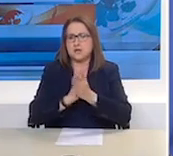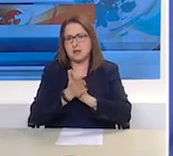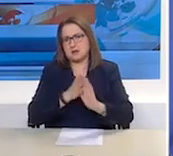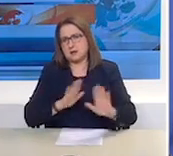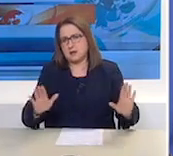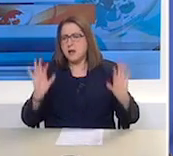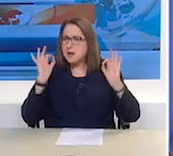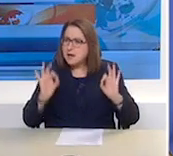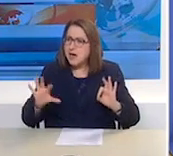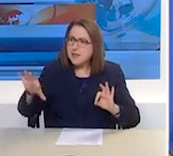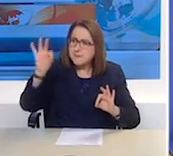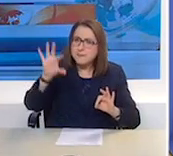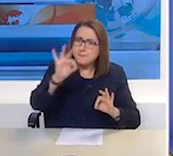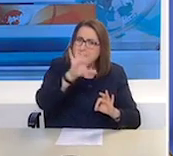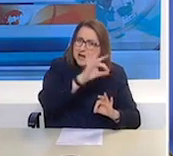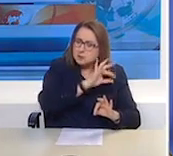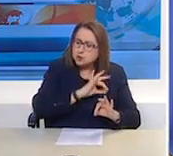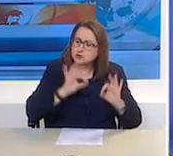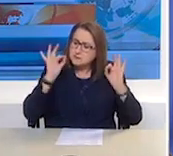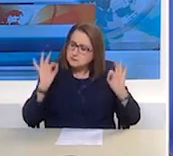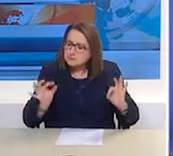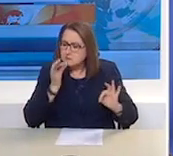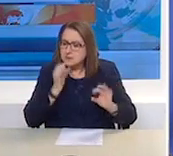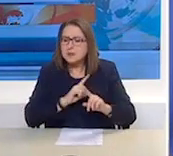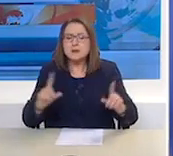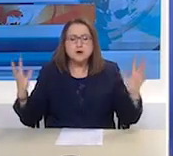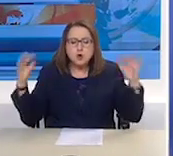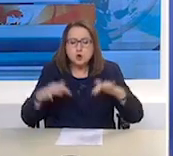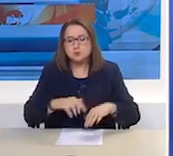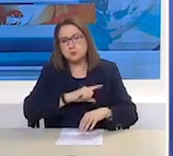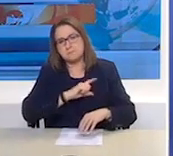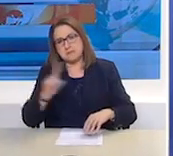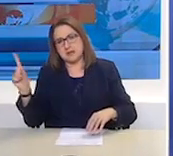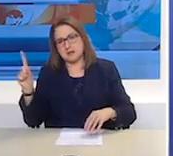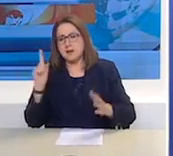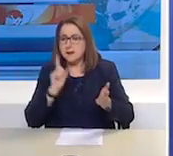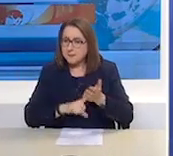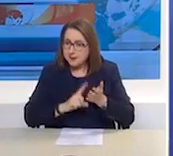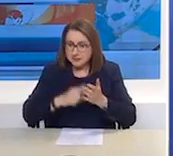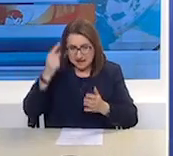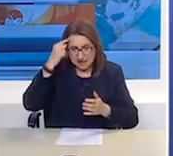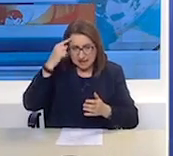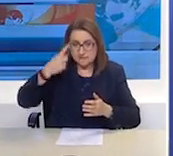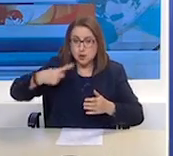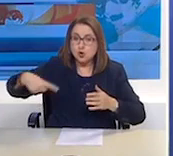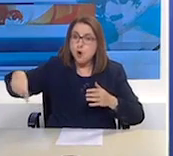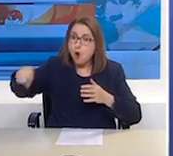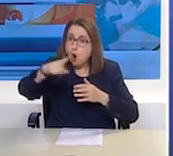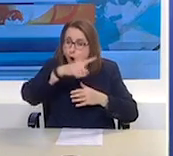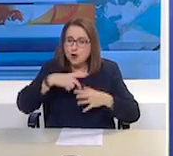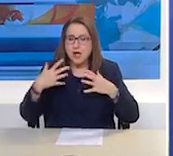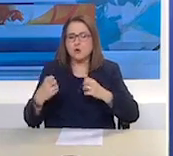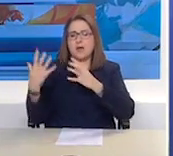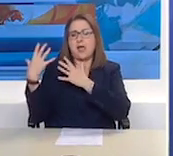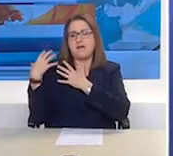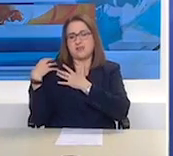για κάθε διαφορετική παρουσία τέτοιου είδους συνωστισμών. Νομίζω ότι πρέπει να γίνει αντιληπτό ότι ο καθένας μας αναλαμβάνει ένα μικρό μεγάλο μέρος της